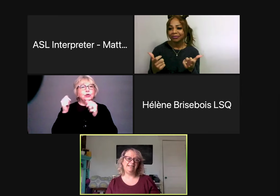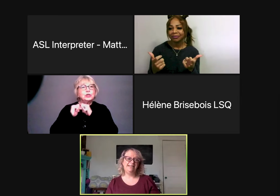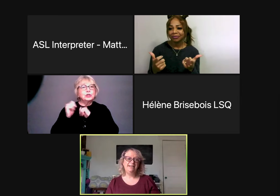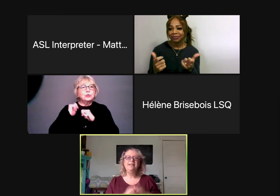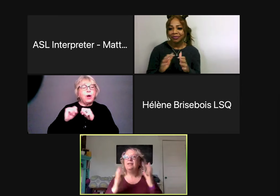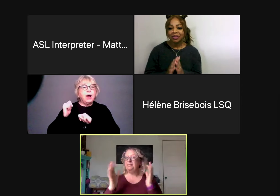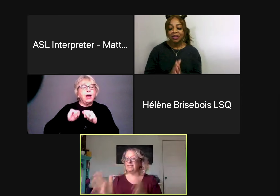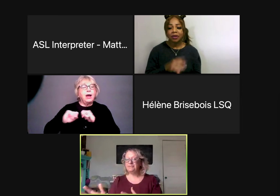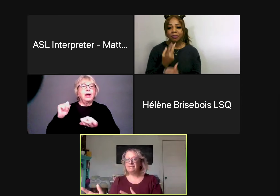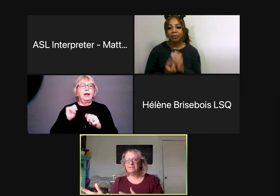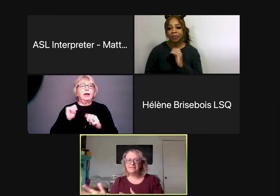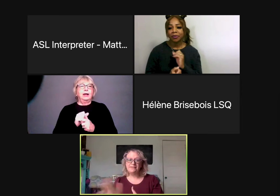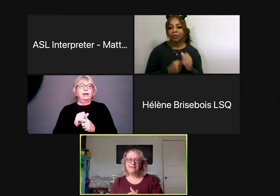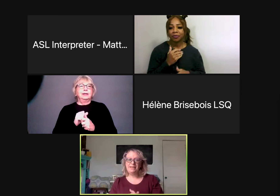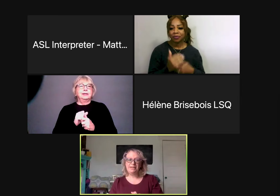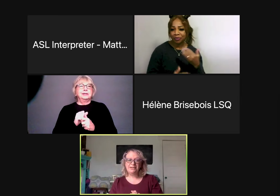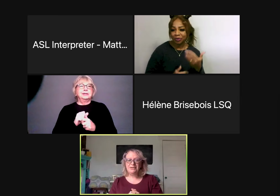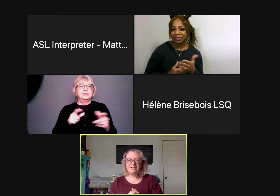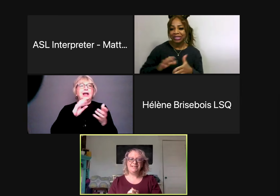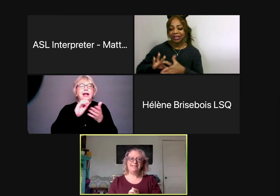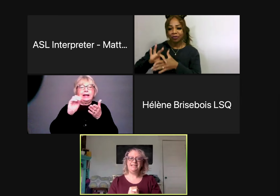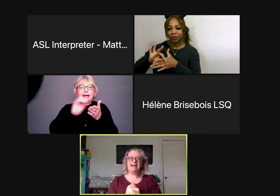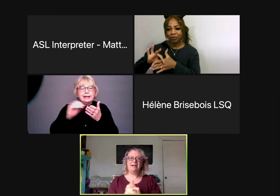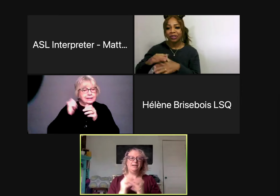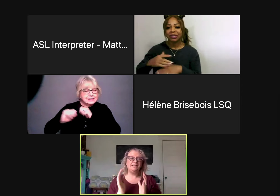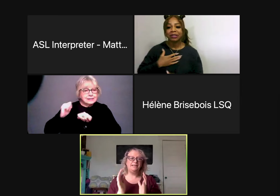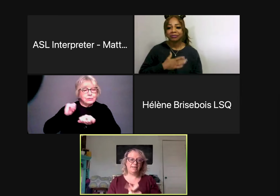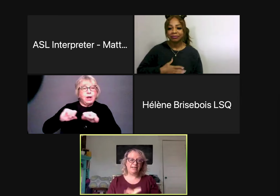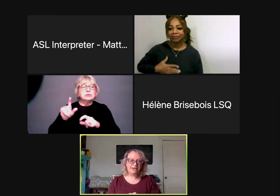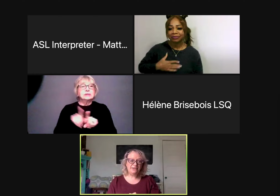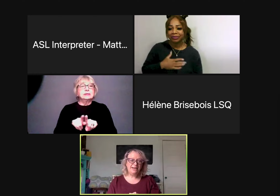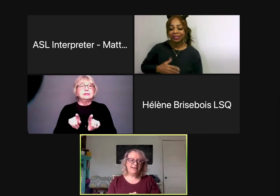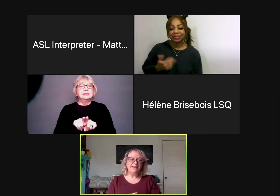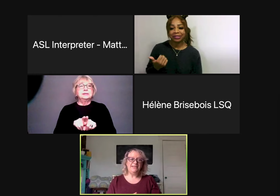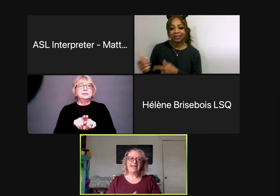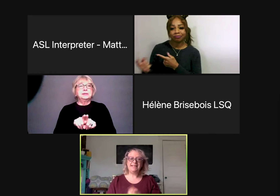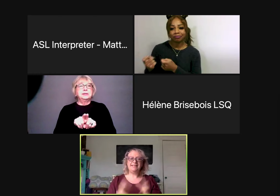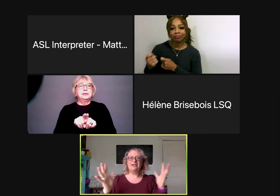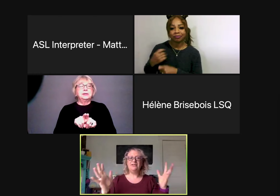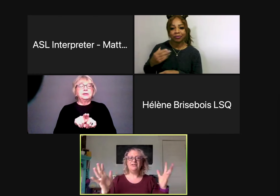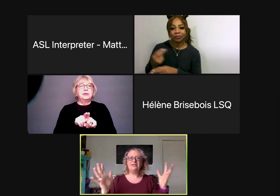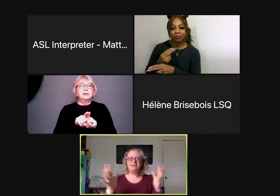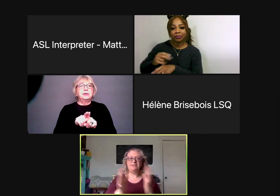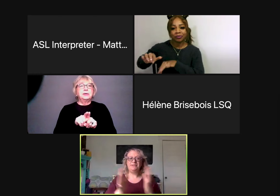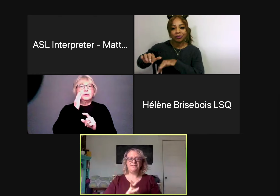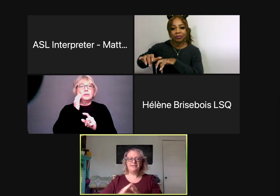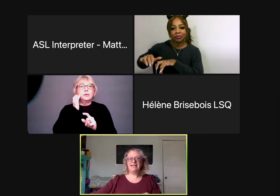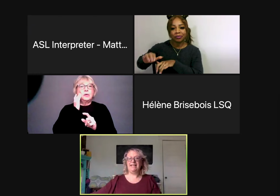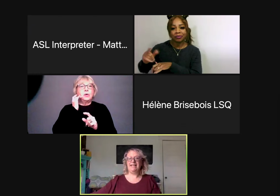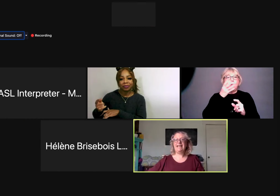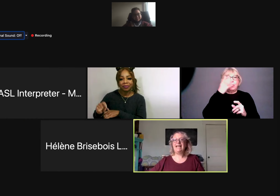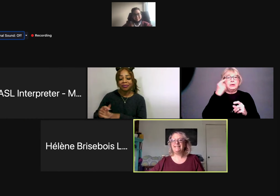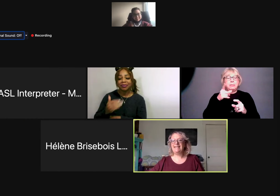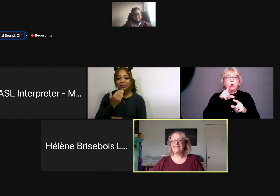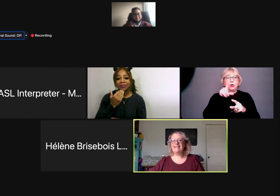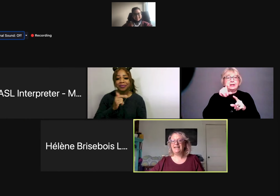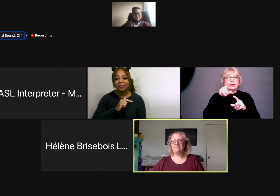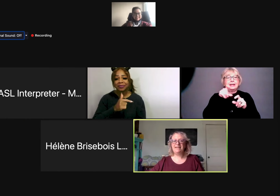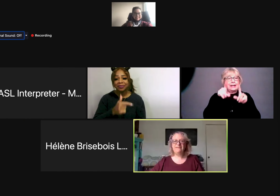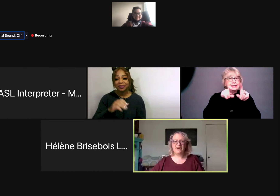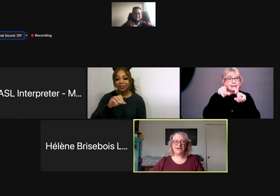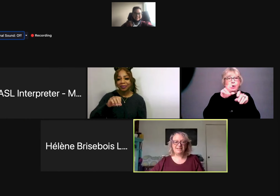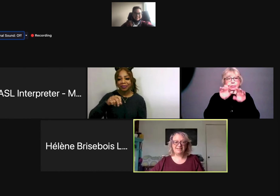écrit des histoires. N'oubliez pas d'indiquer vos questions dans la boîte de